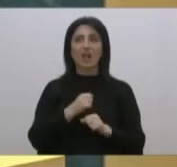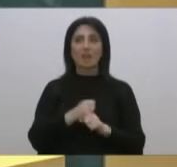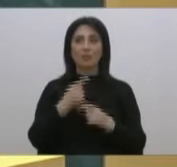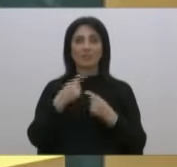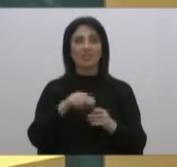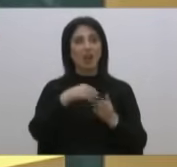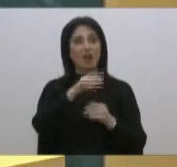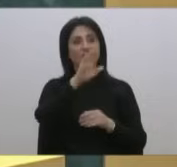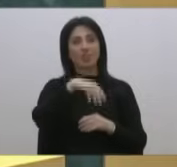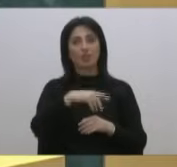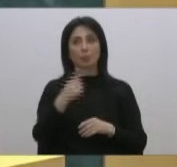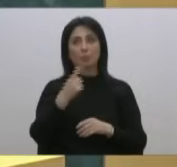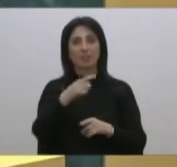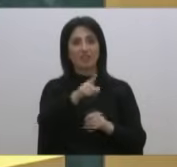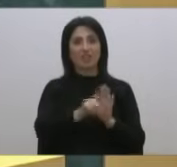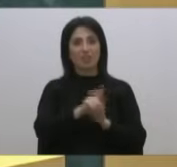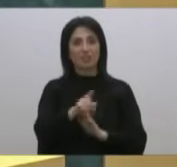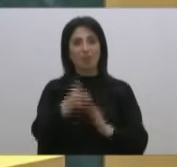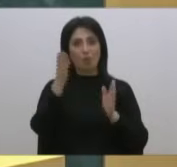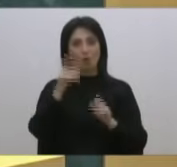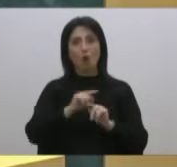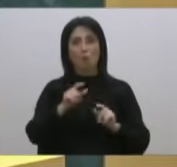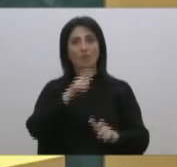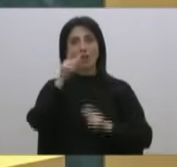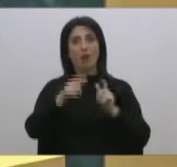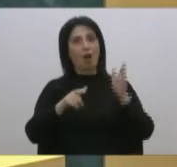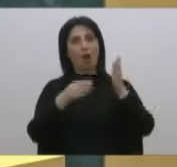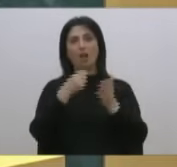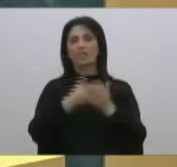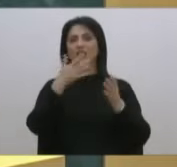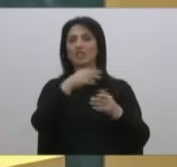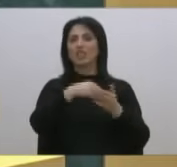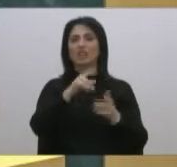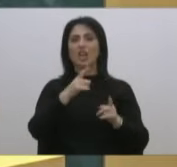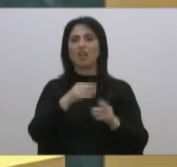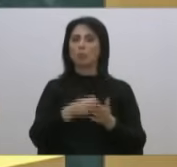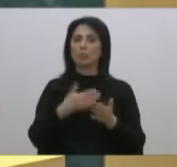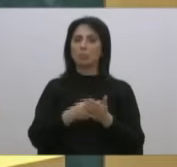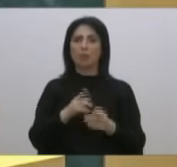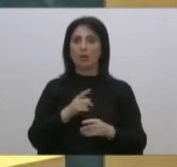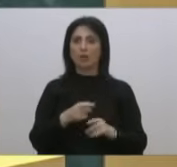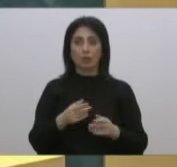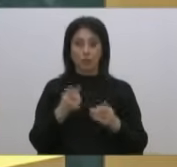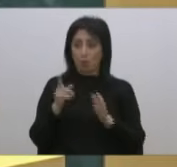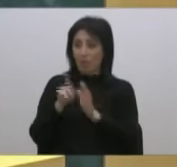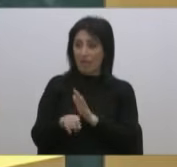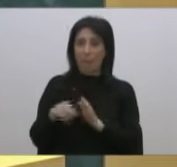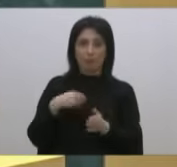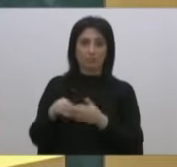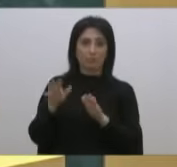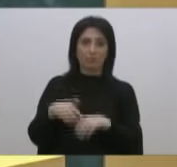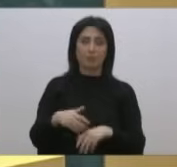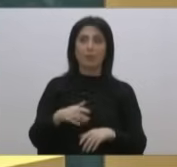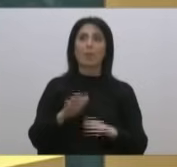გავაკეთოთ, რომ სხვაგან ვიყიდოთ, პირველი თქვენ დაიწყებთ საუბარს, ოპოზიციას ვიმართავ, რომ აი ძვირდება ყველაფერი და შეხედეთ ფასებს. უბრალოდ იაფია და